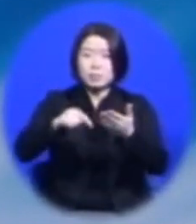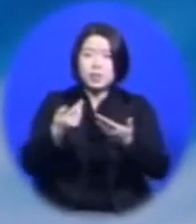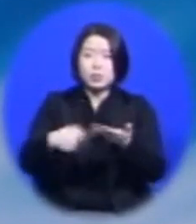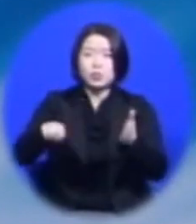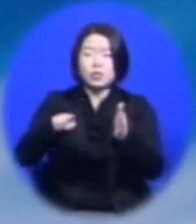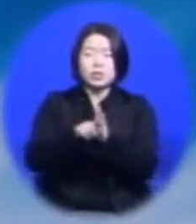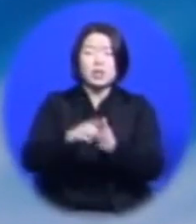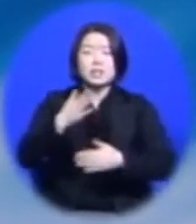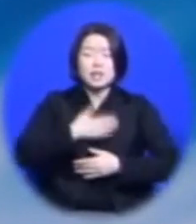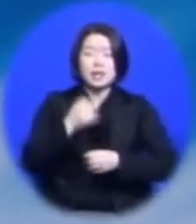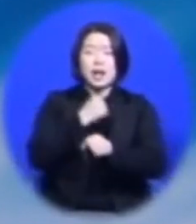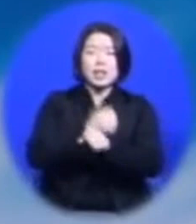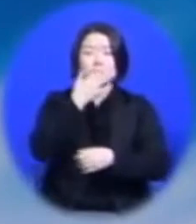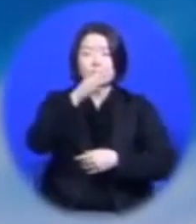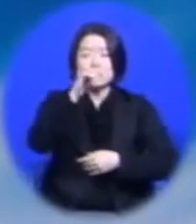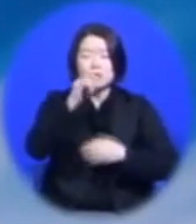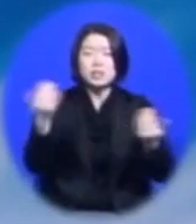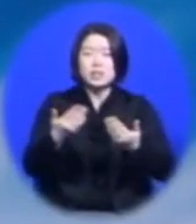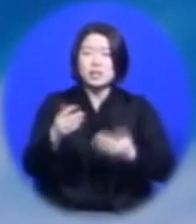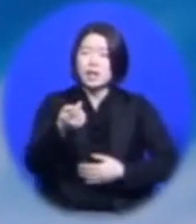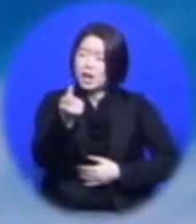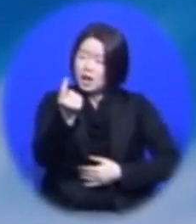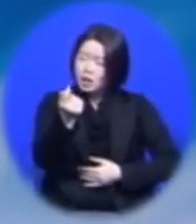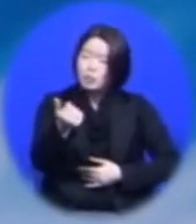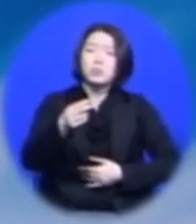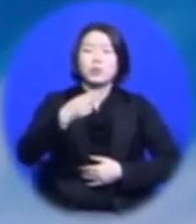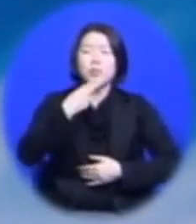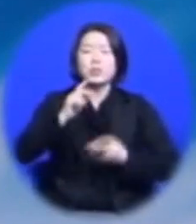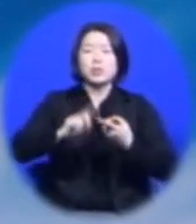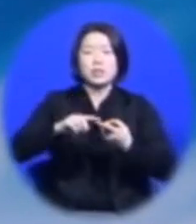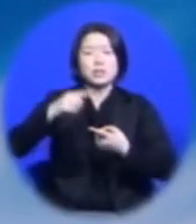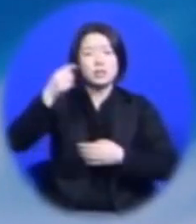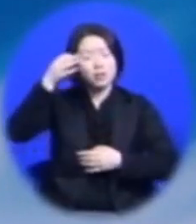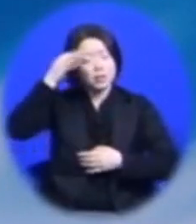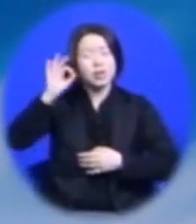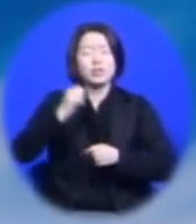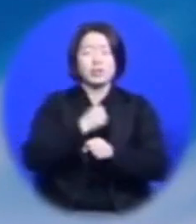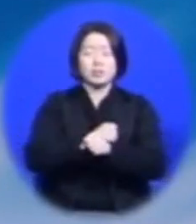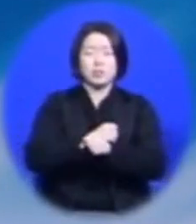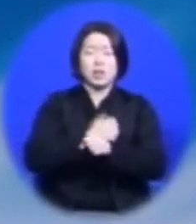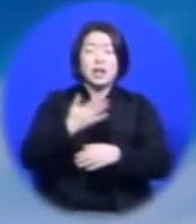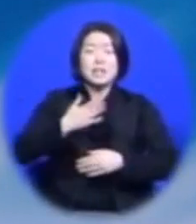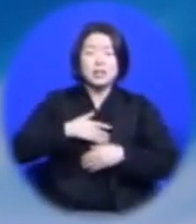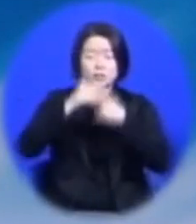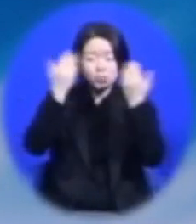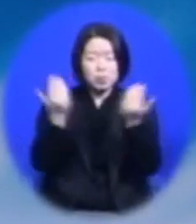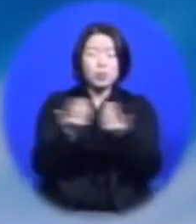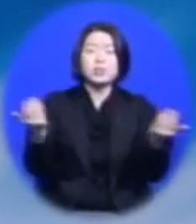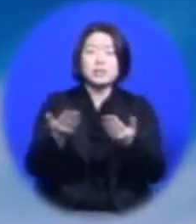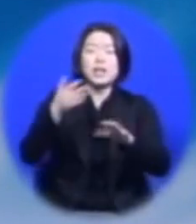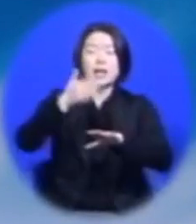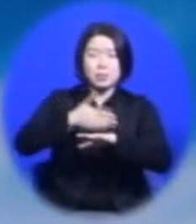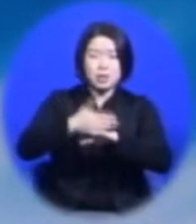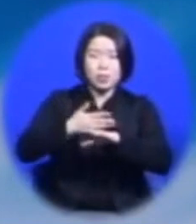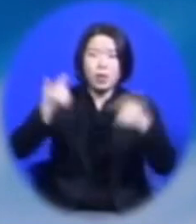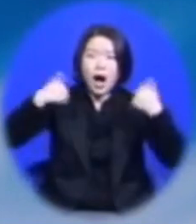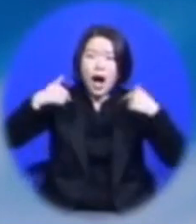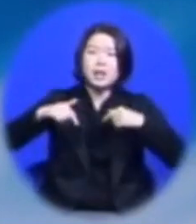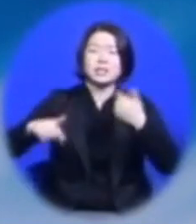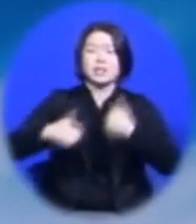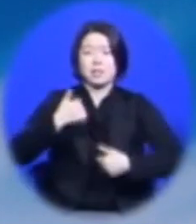수 있는 일이 조금도 없음도 깨달았습니다. 저는 그저 모든 일에 감사하고 항상